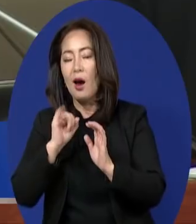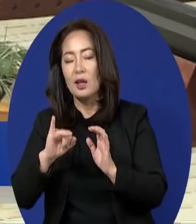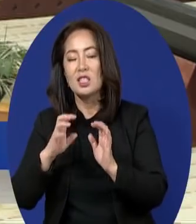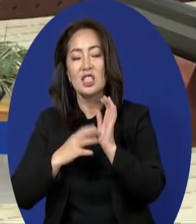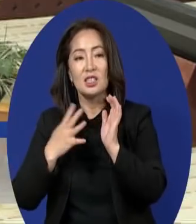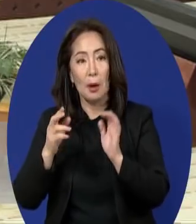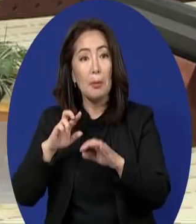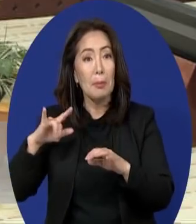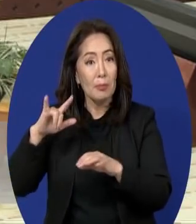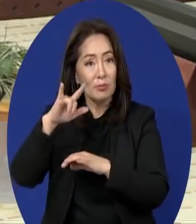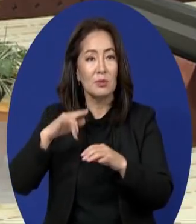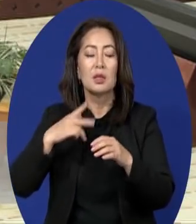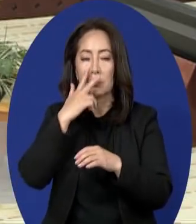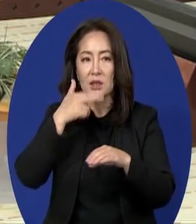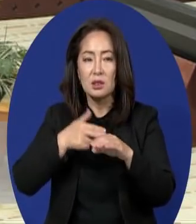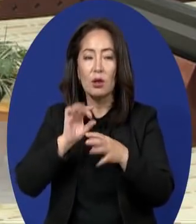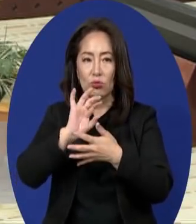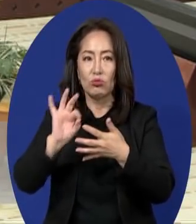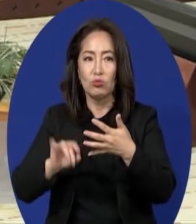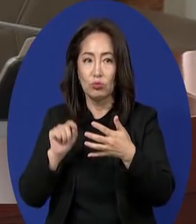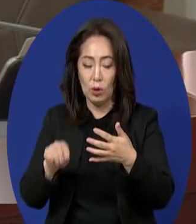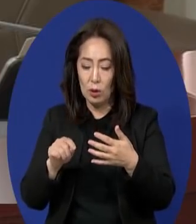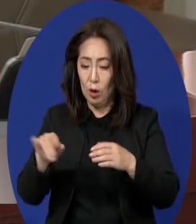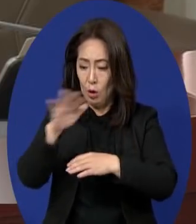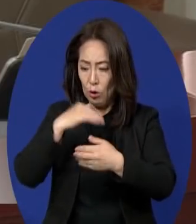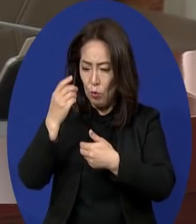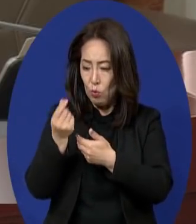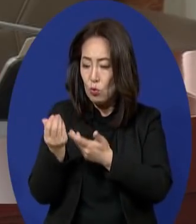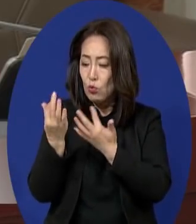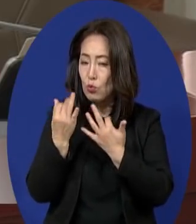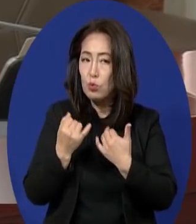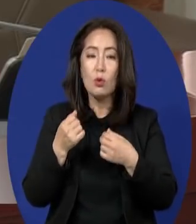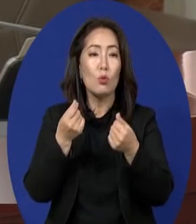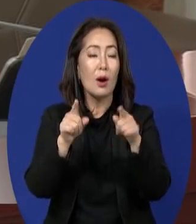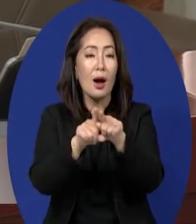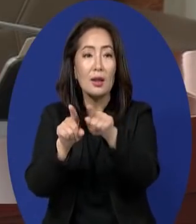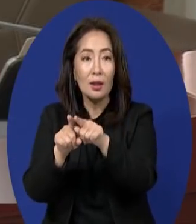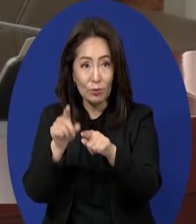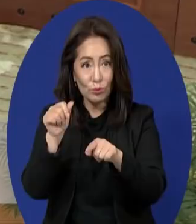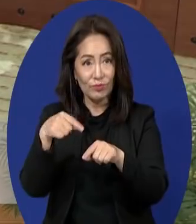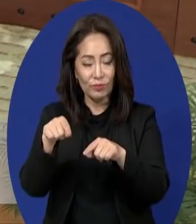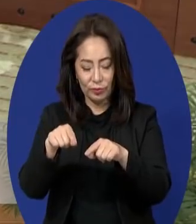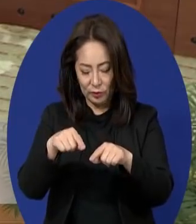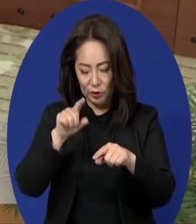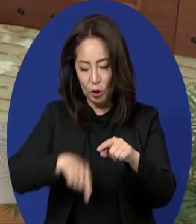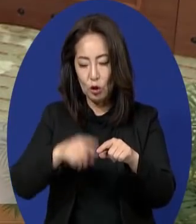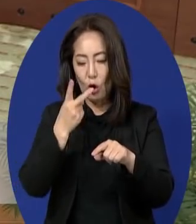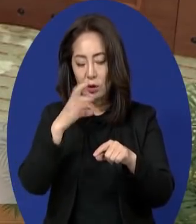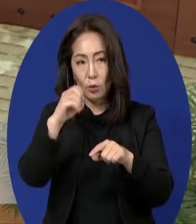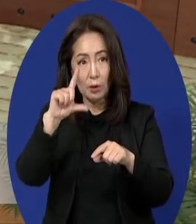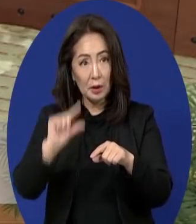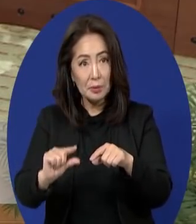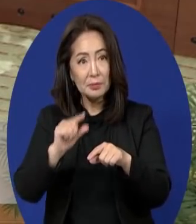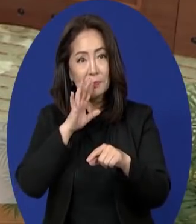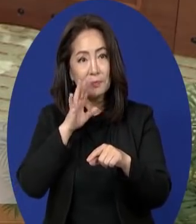хий онгоцны төш явах юм байна. Нэгж бүтээгдэхүүний үнэ өртгийн хувьд ижил төрлийн бүтээгдэхүүнээс 25% хямд байх